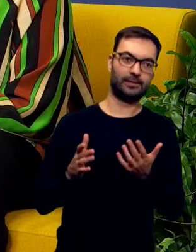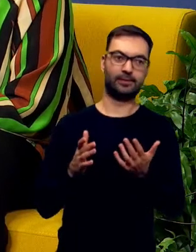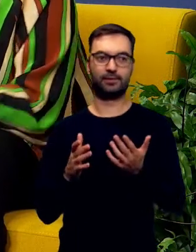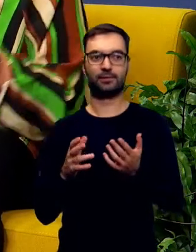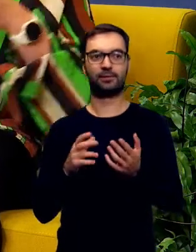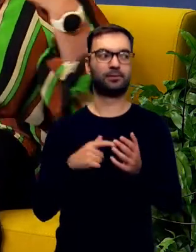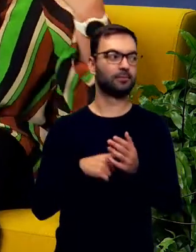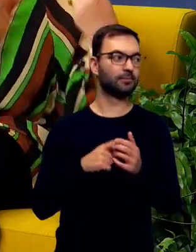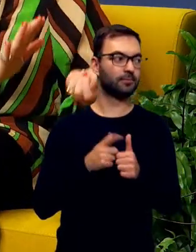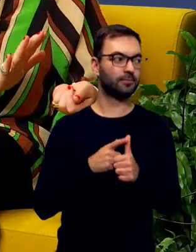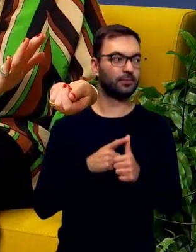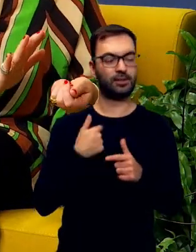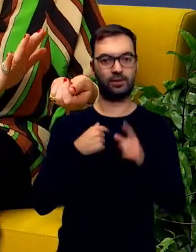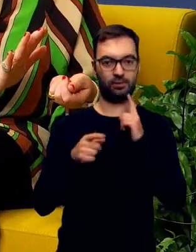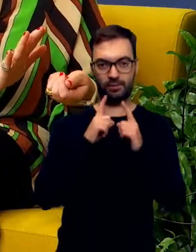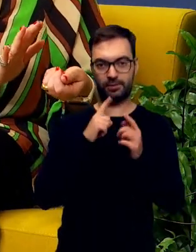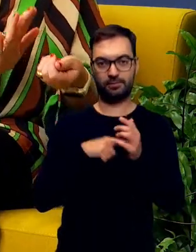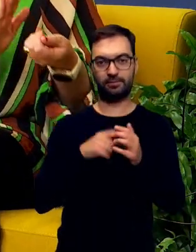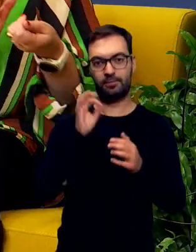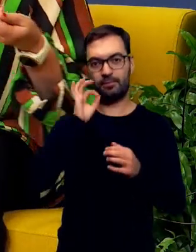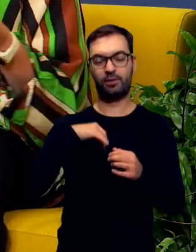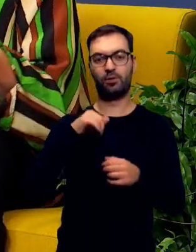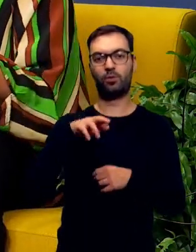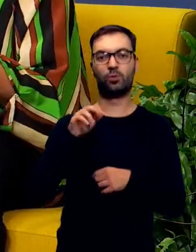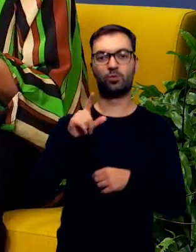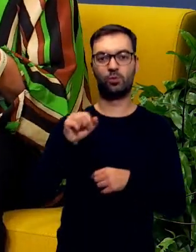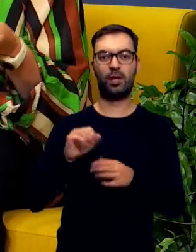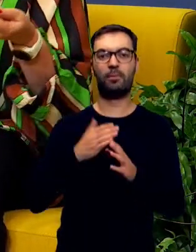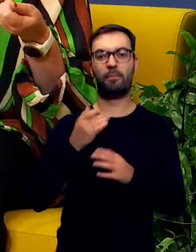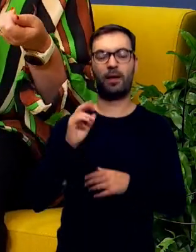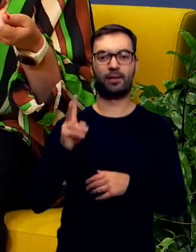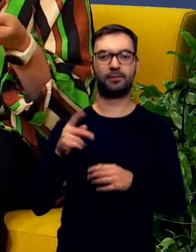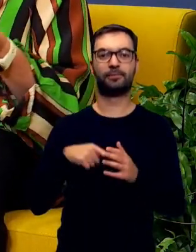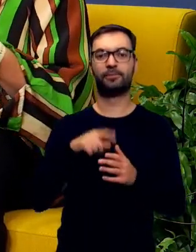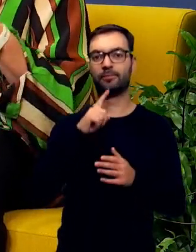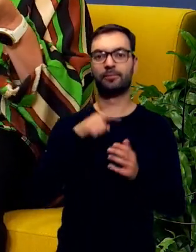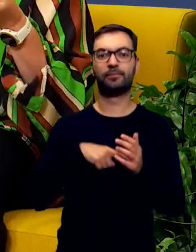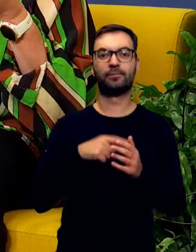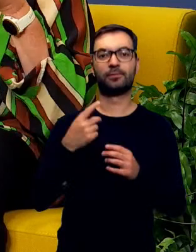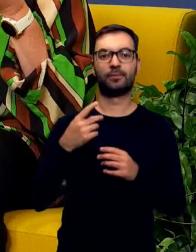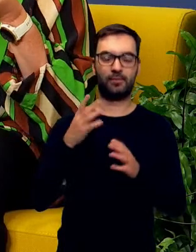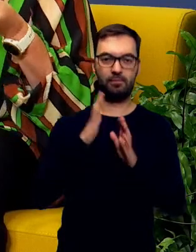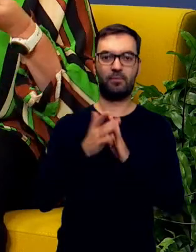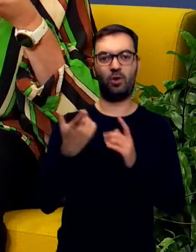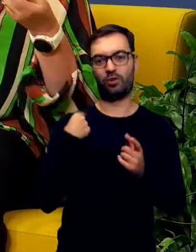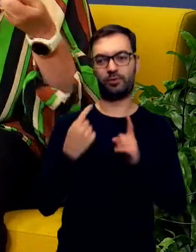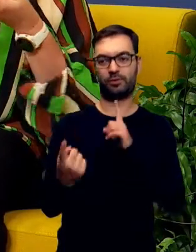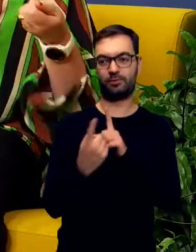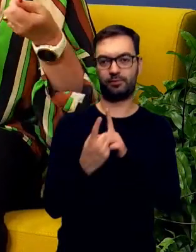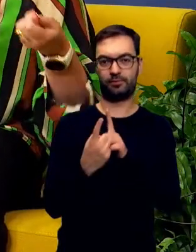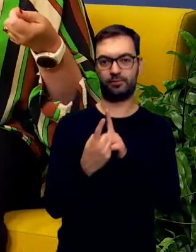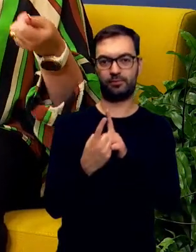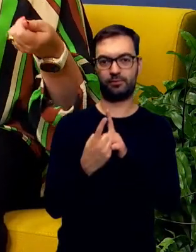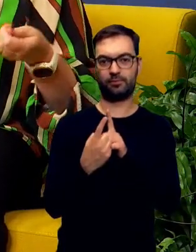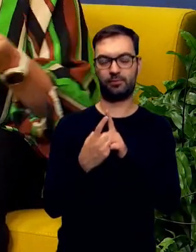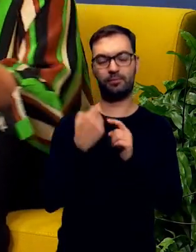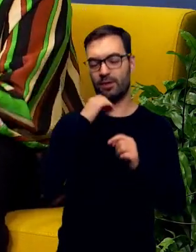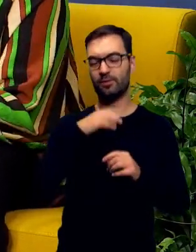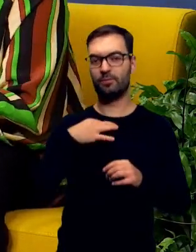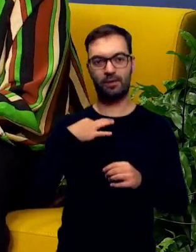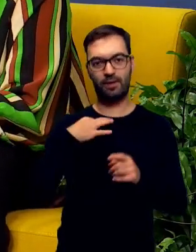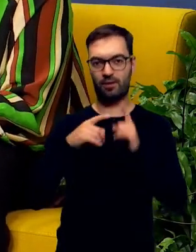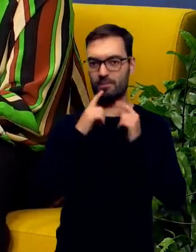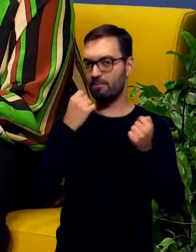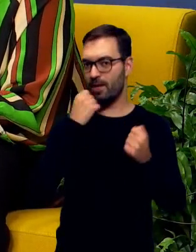wynikający z tego, że jak ja rozmawiam z panią Urszulą czy z panem Markiem, to rozmawiamy w cztery oczy, tak? I to jest bardzo intymna